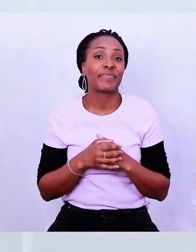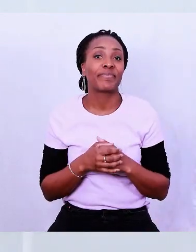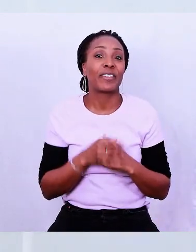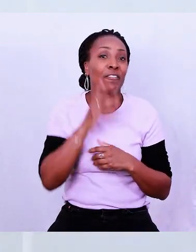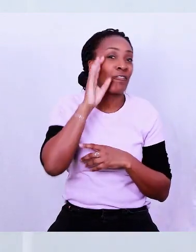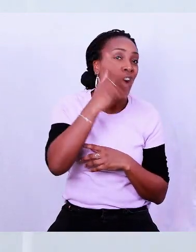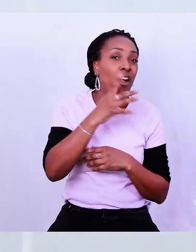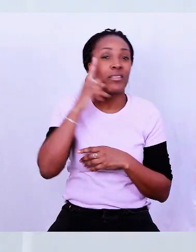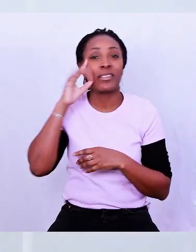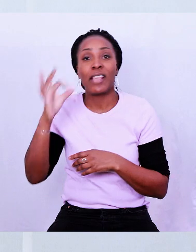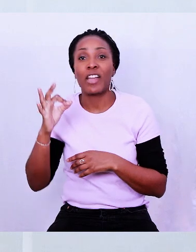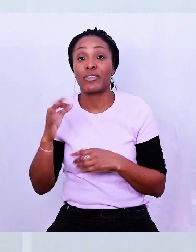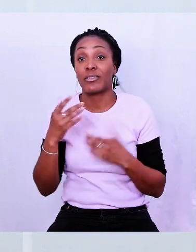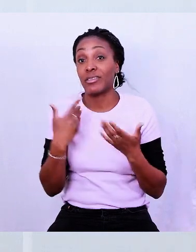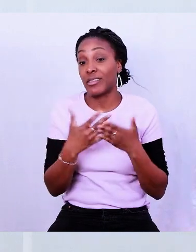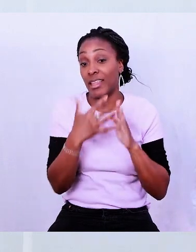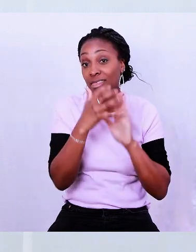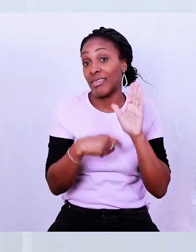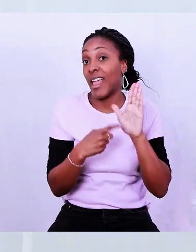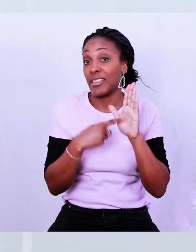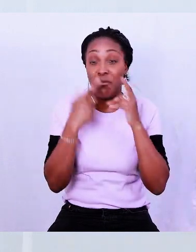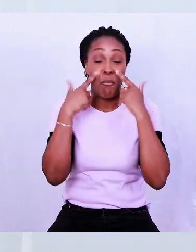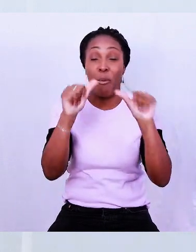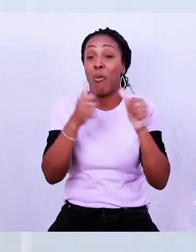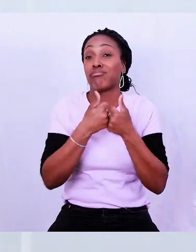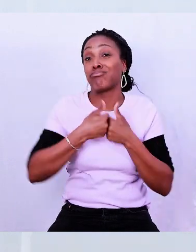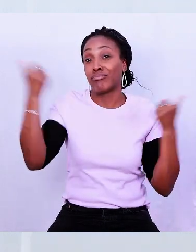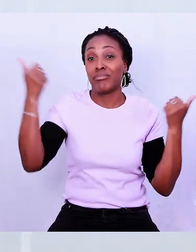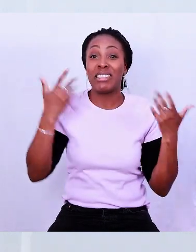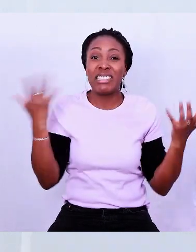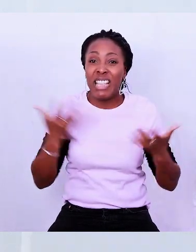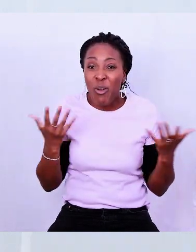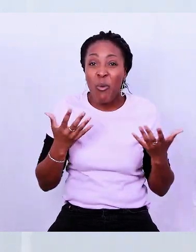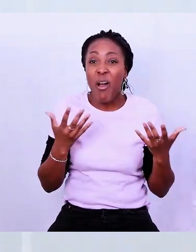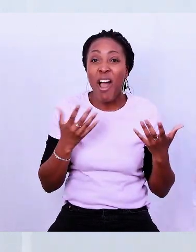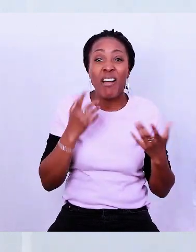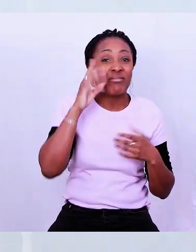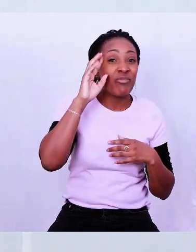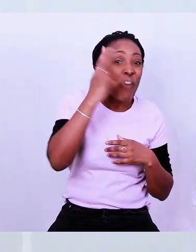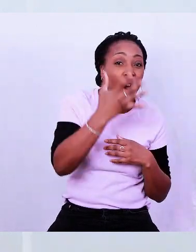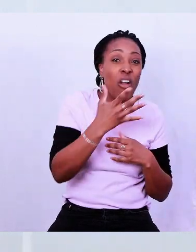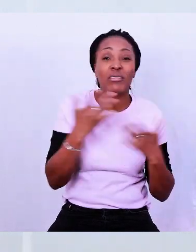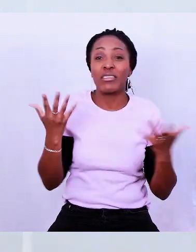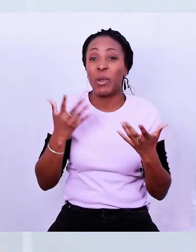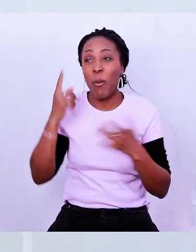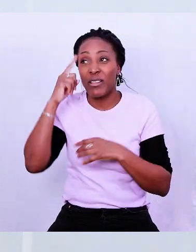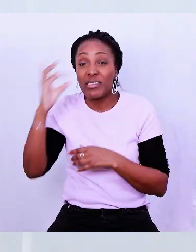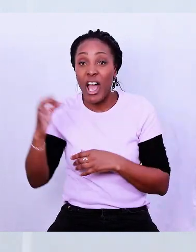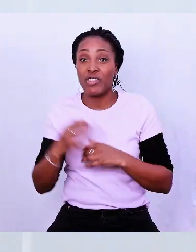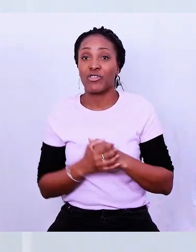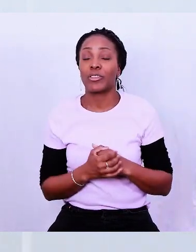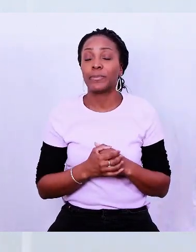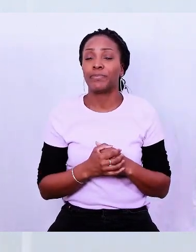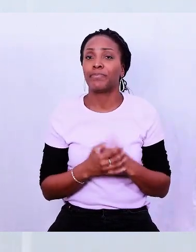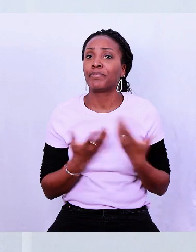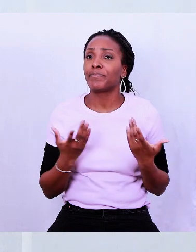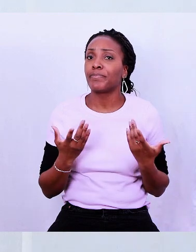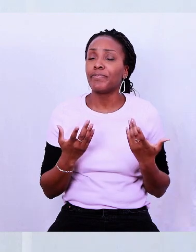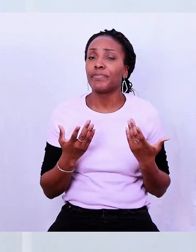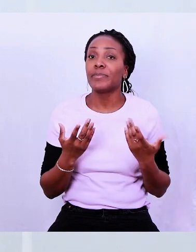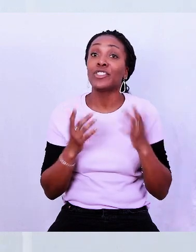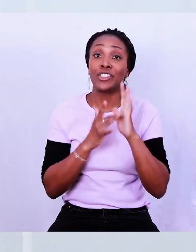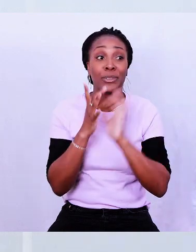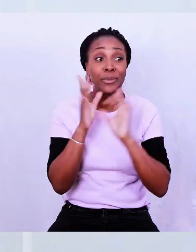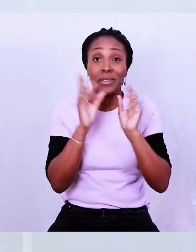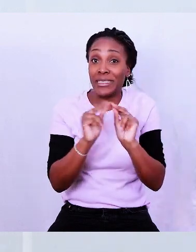sages, c'est ce qui fait la différence dans ce texte. Et de se dire, mais c'est quoi une vierge folle? C'est quoi une vierge sage? En fait, une vierge folle, Jésus est en train